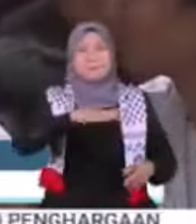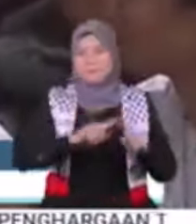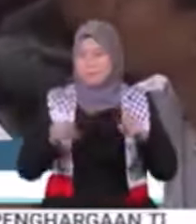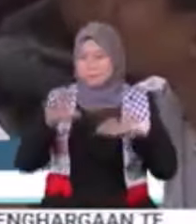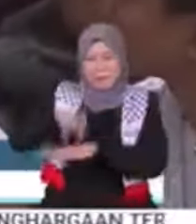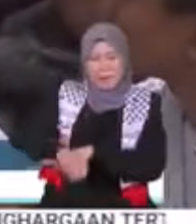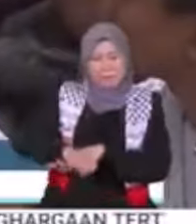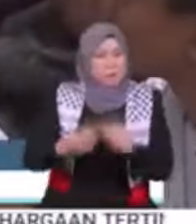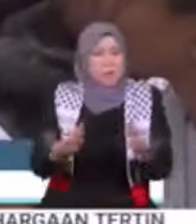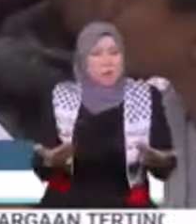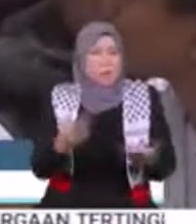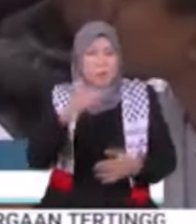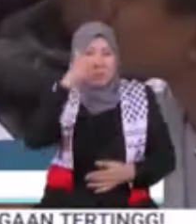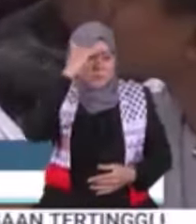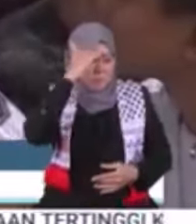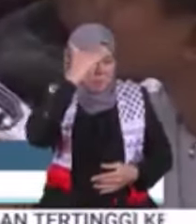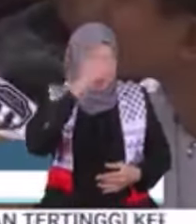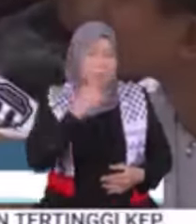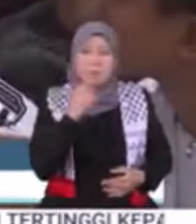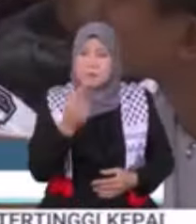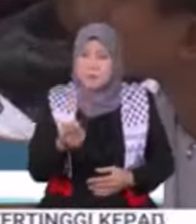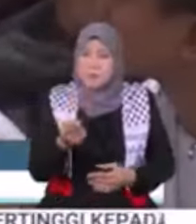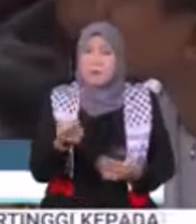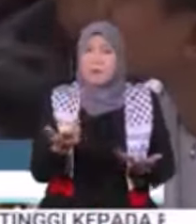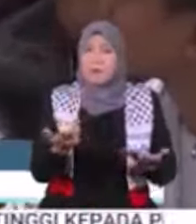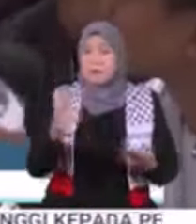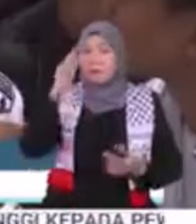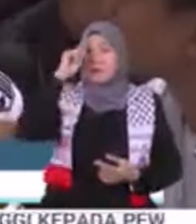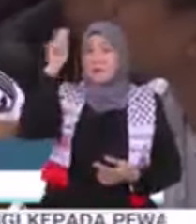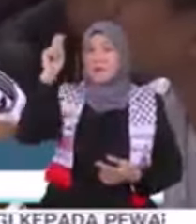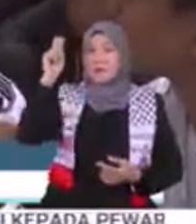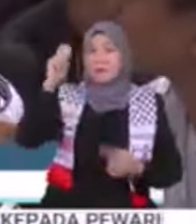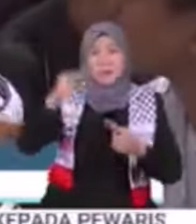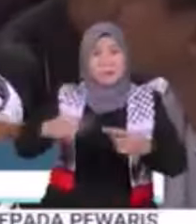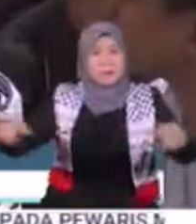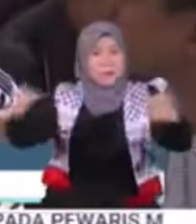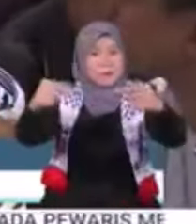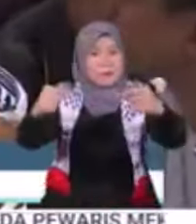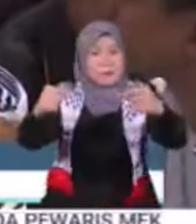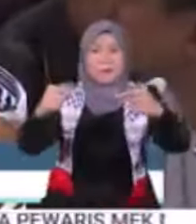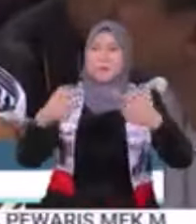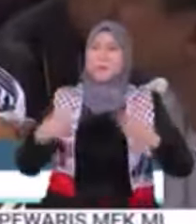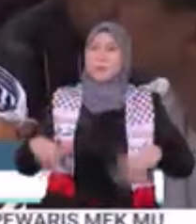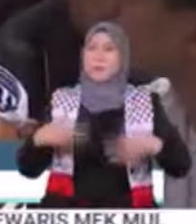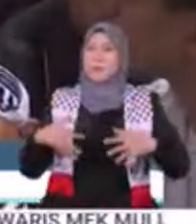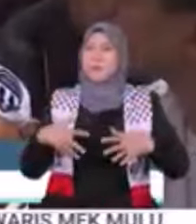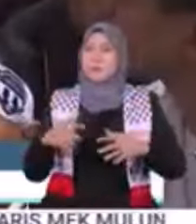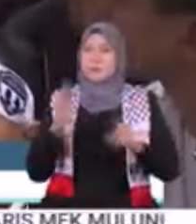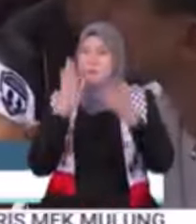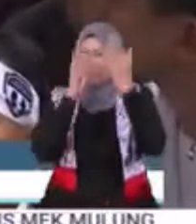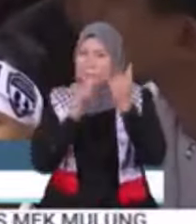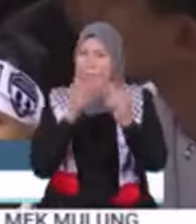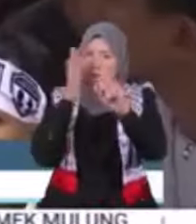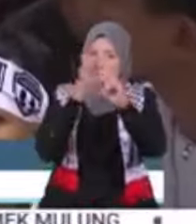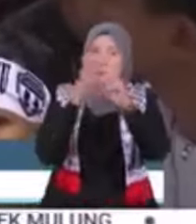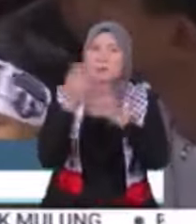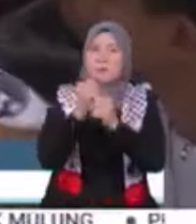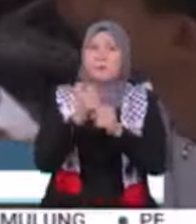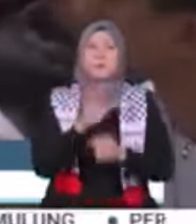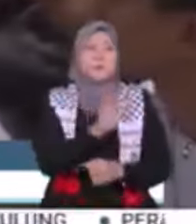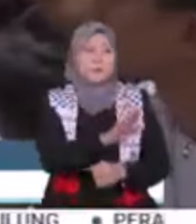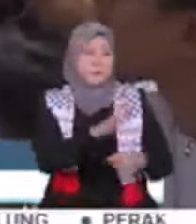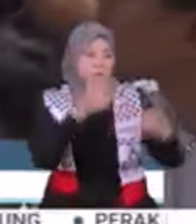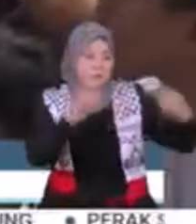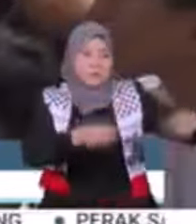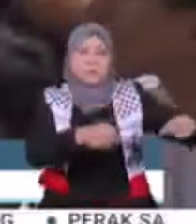pada malam ni, macam JDT, penyokong JDT kata Terengganu punya, kalau final dia punya lain macam. So mungkin expectation game abang untuk